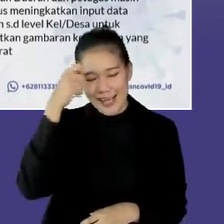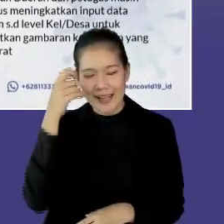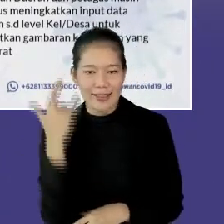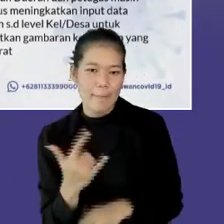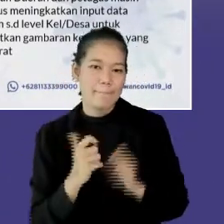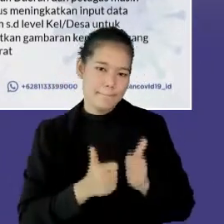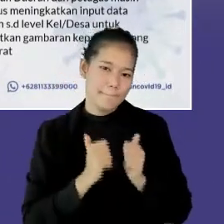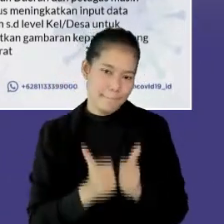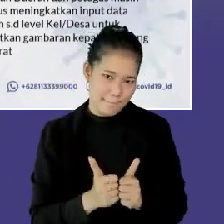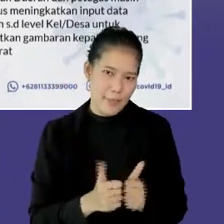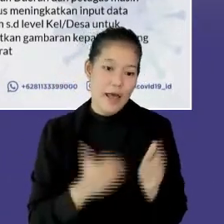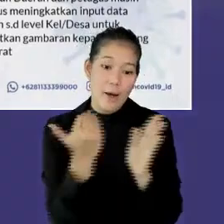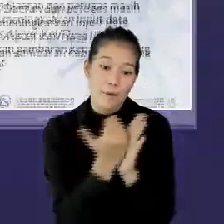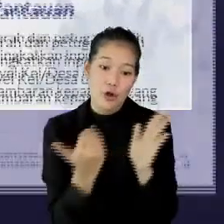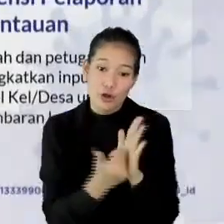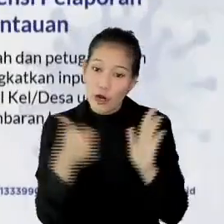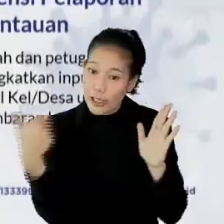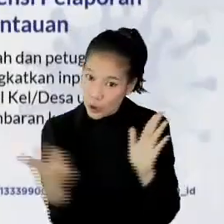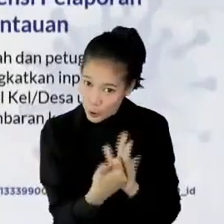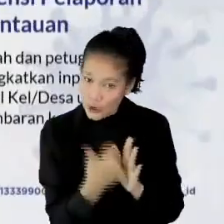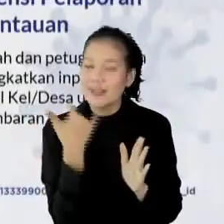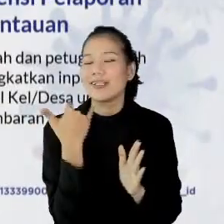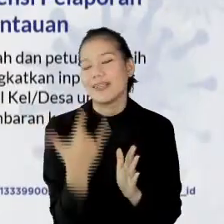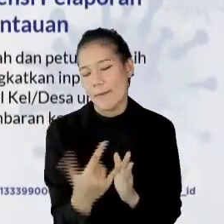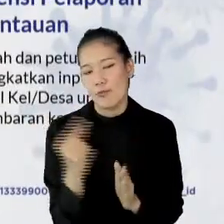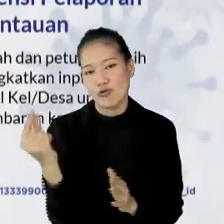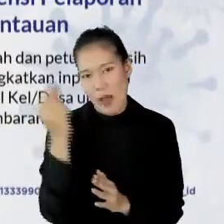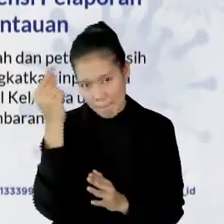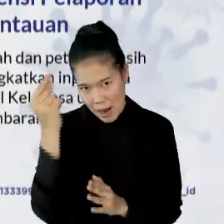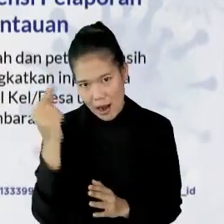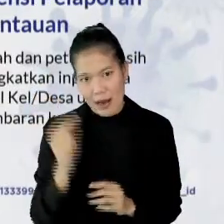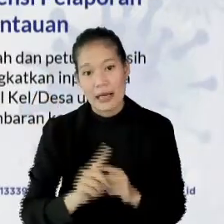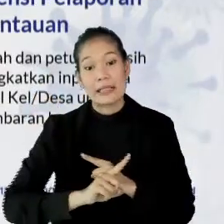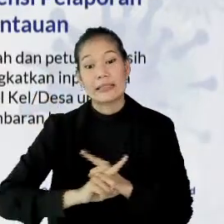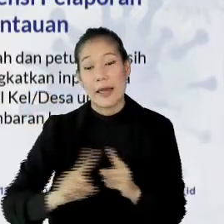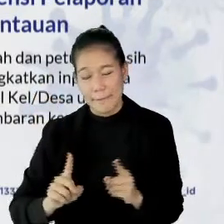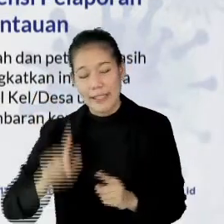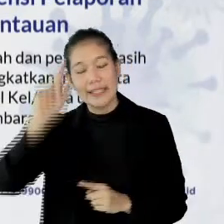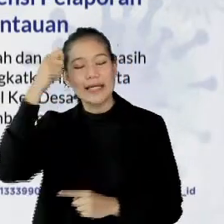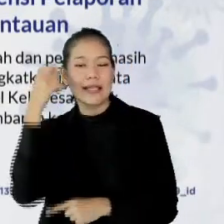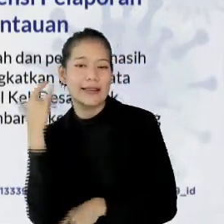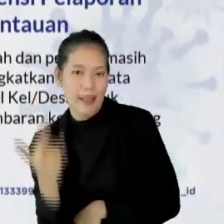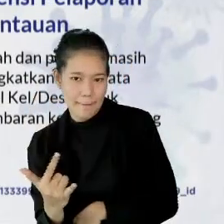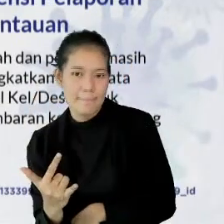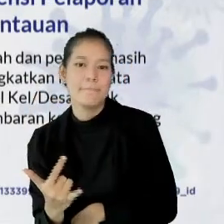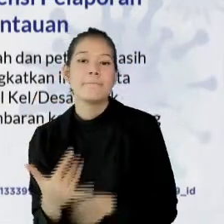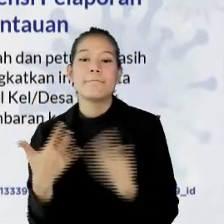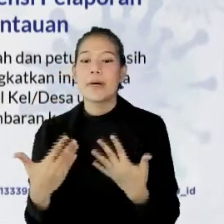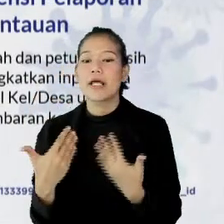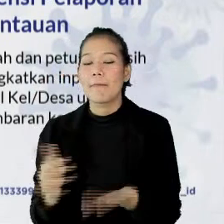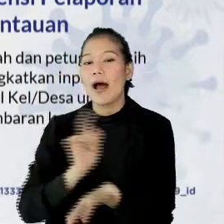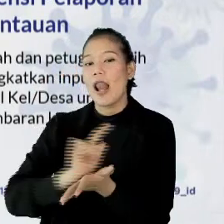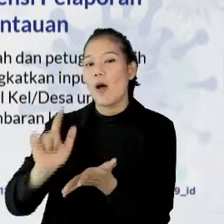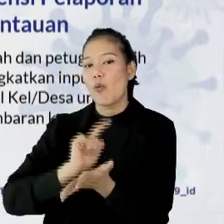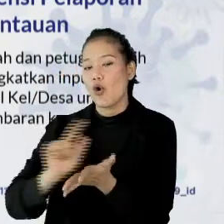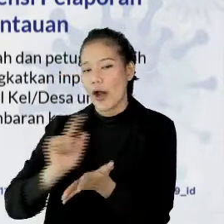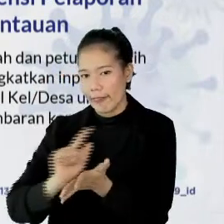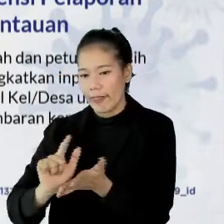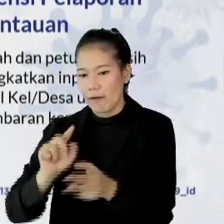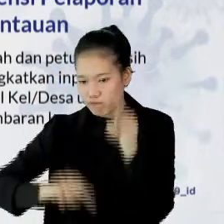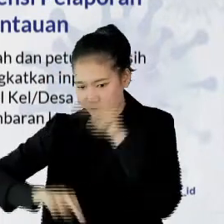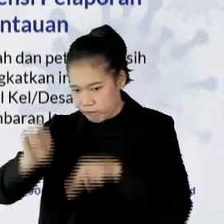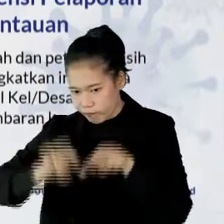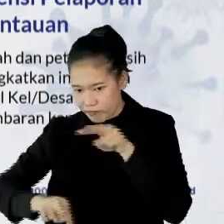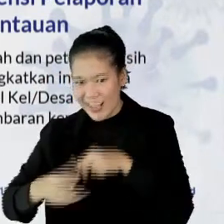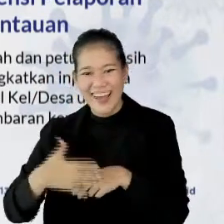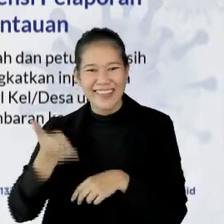Jadi kepatuhan protokol kesehatan tetap yang paling utama, dan jangan lupa juga konsistensi pelaporan data pantauan. Seperti tadi